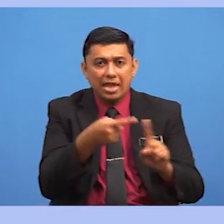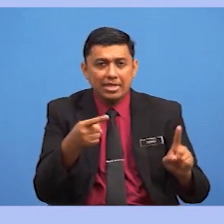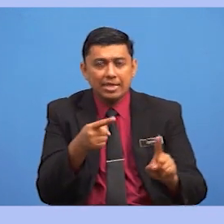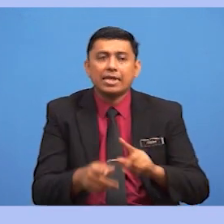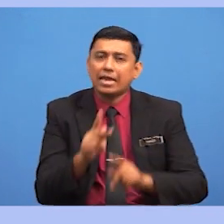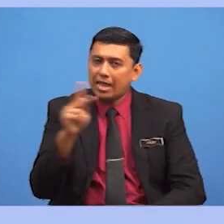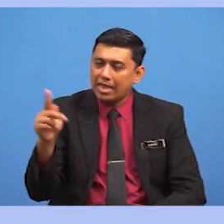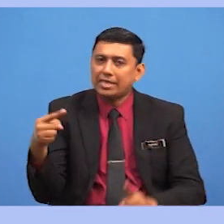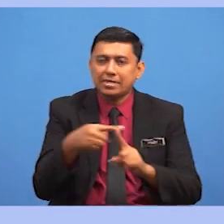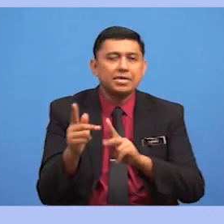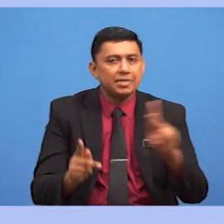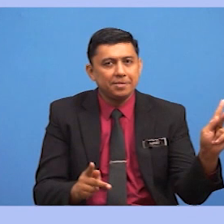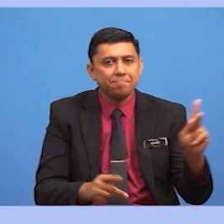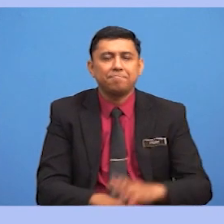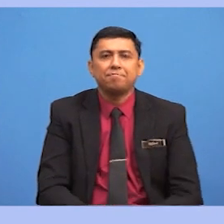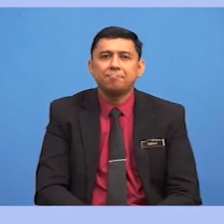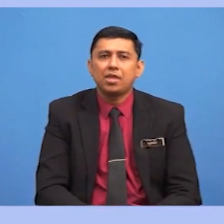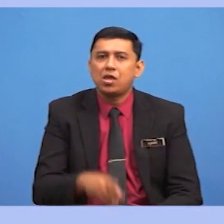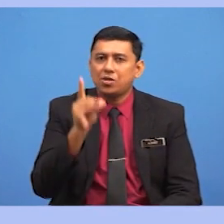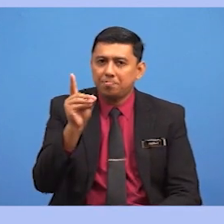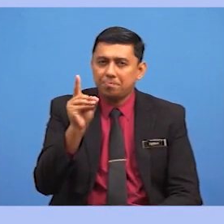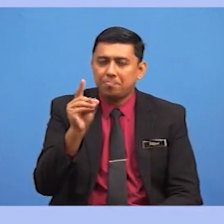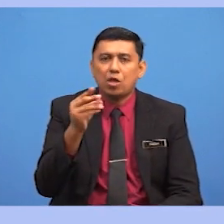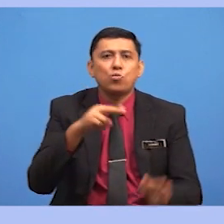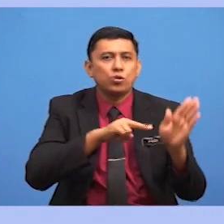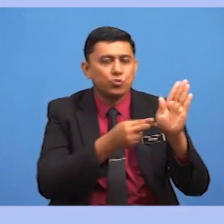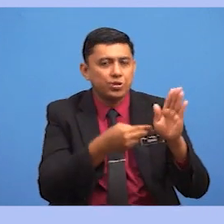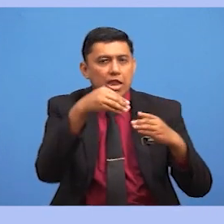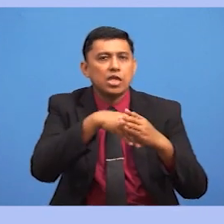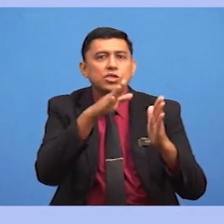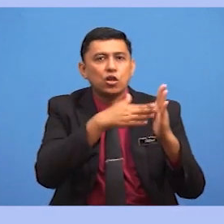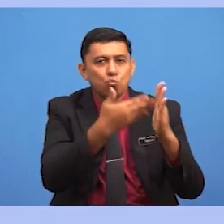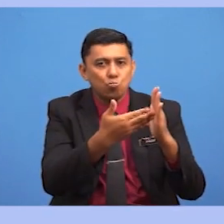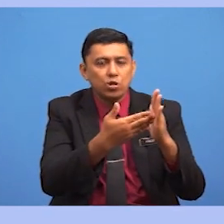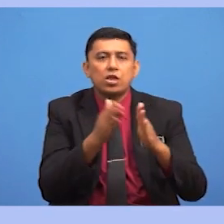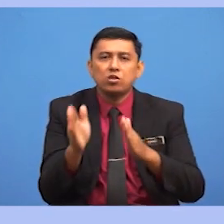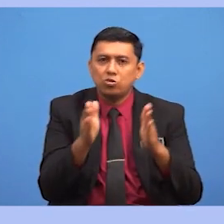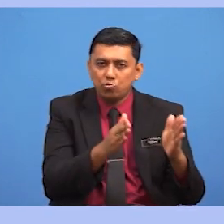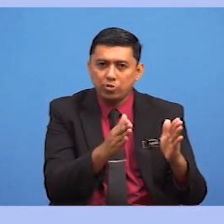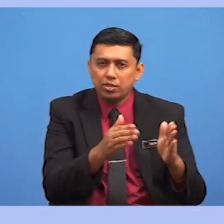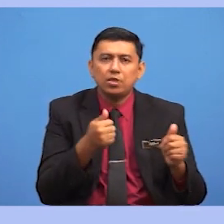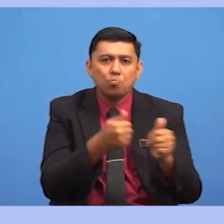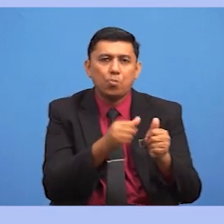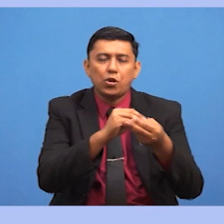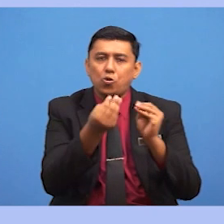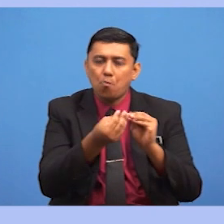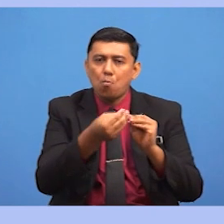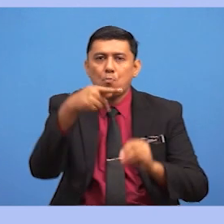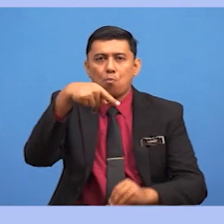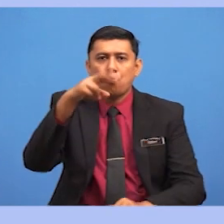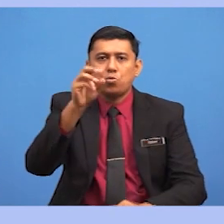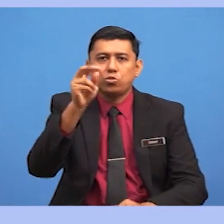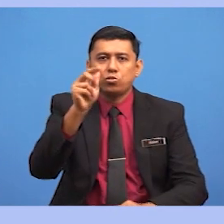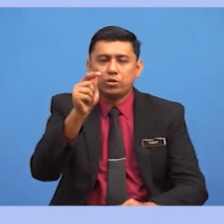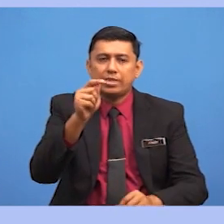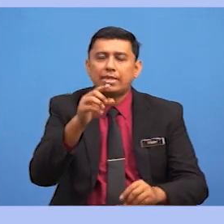kanan ke kiri jadual berkala. D. Unsur dalam jadual berkala disusun mengikut nombor proton